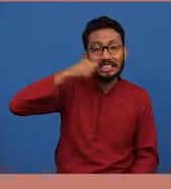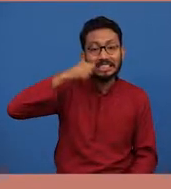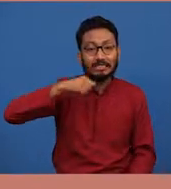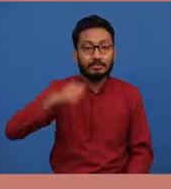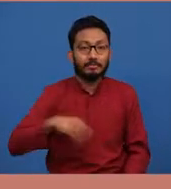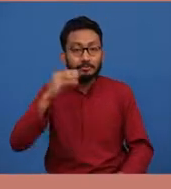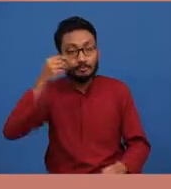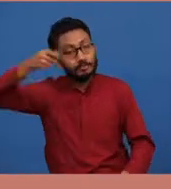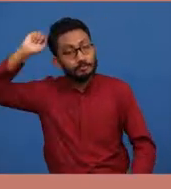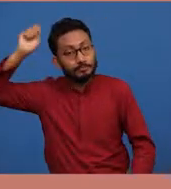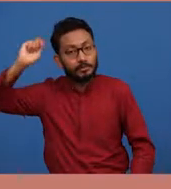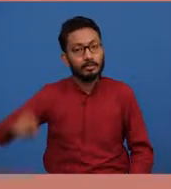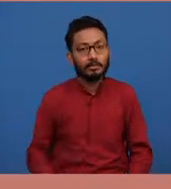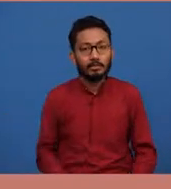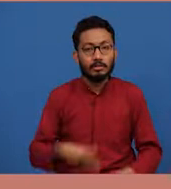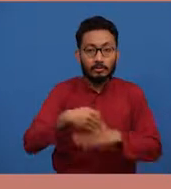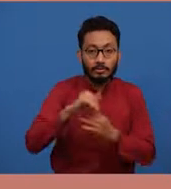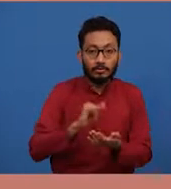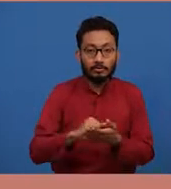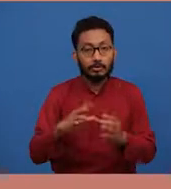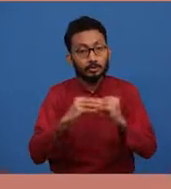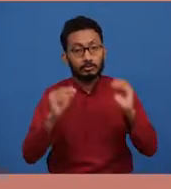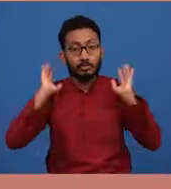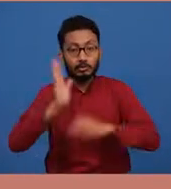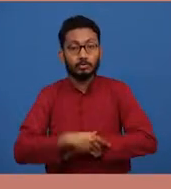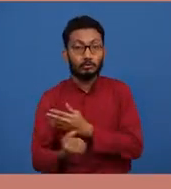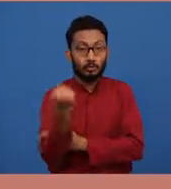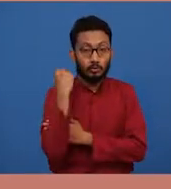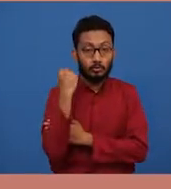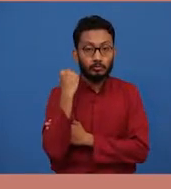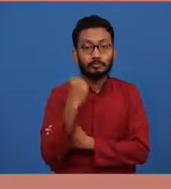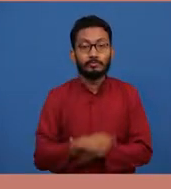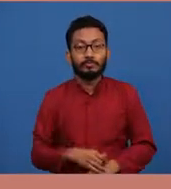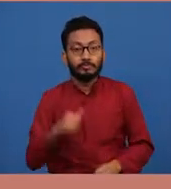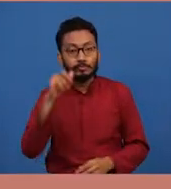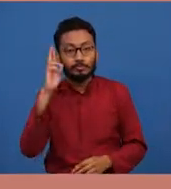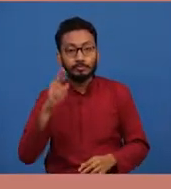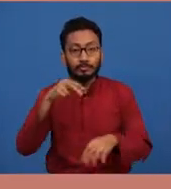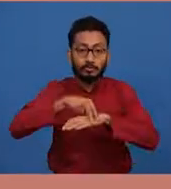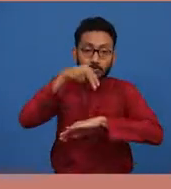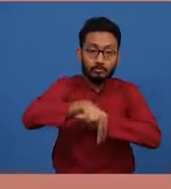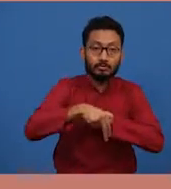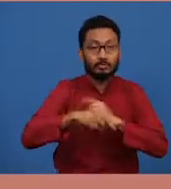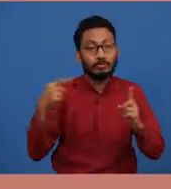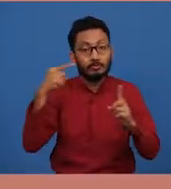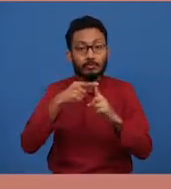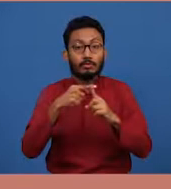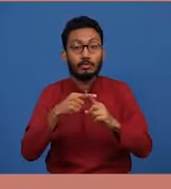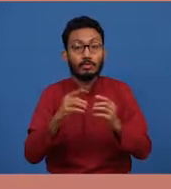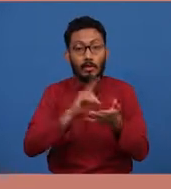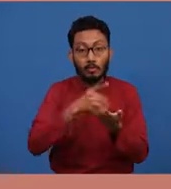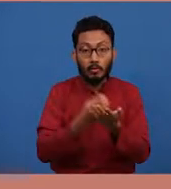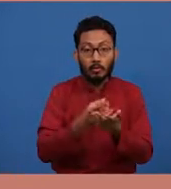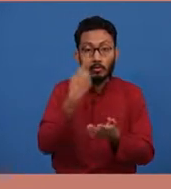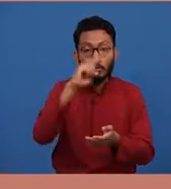mandi. Selepas selesai solat subuh, Amir turun ke dapur untuk menikmati